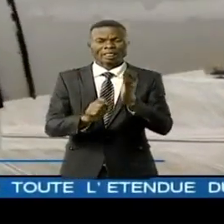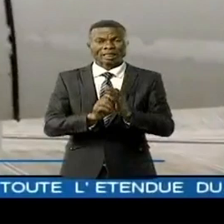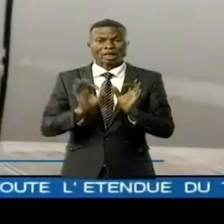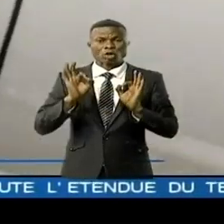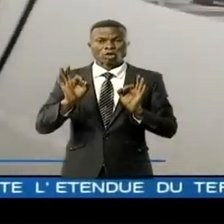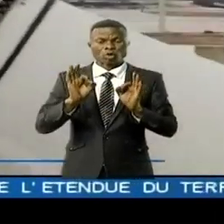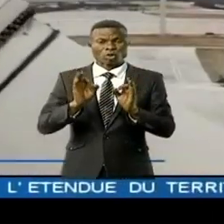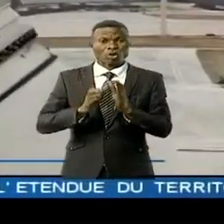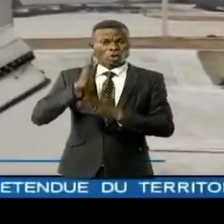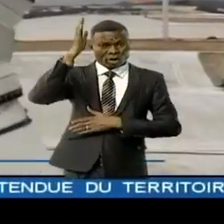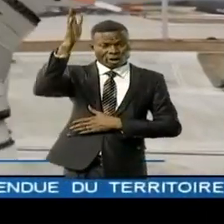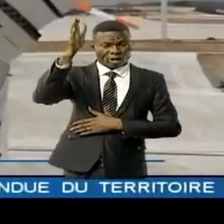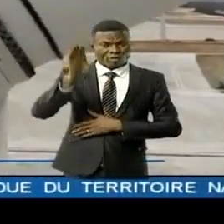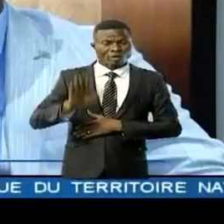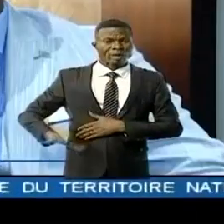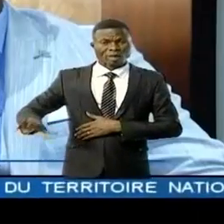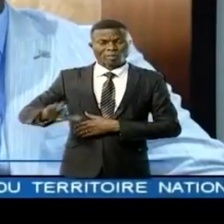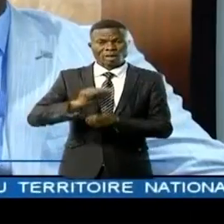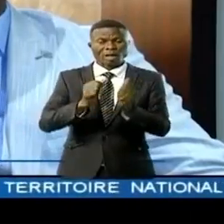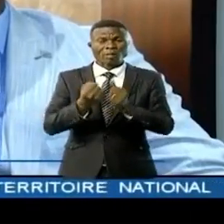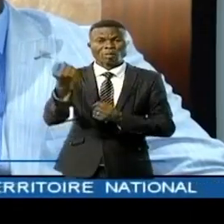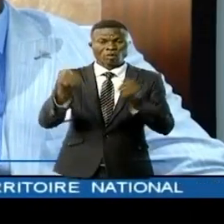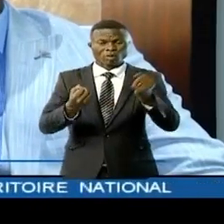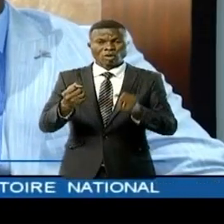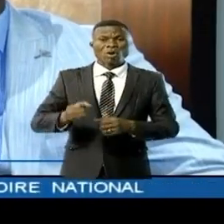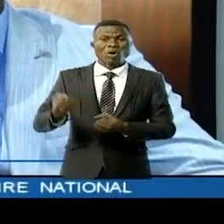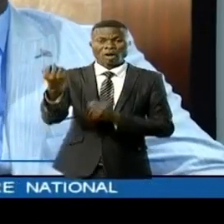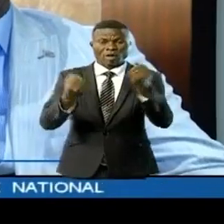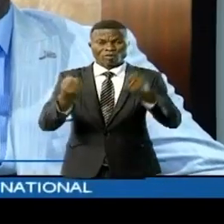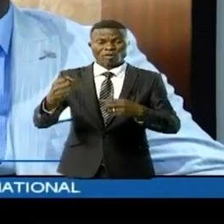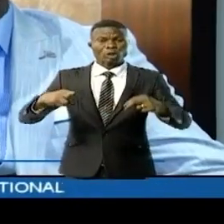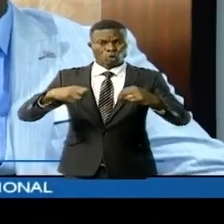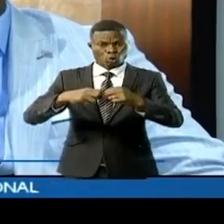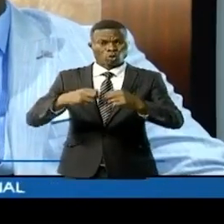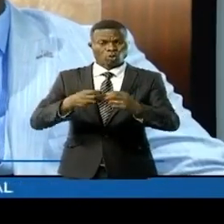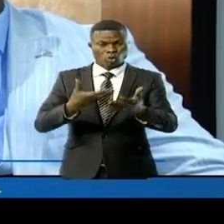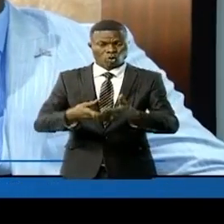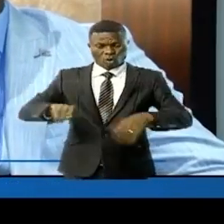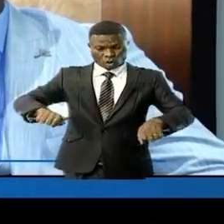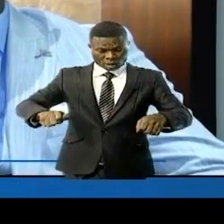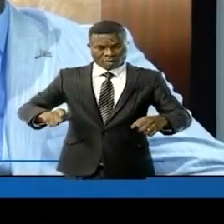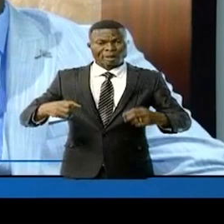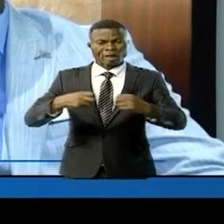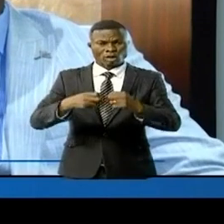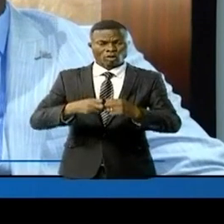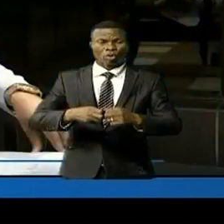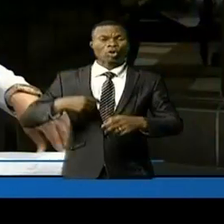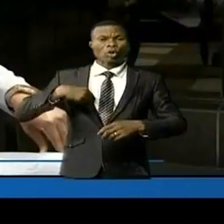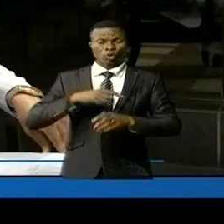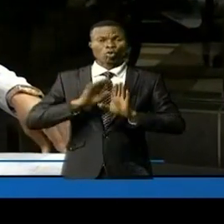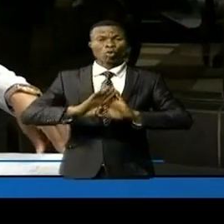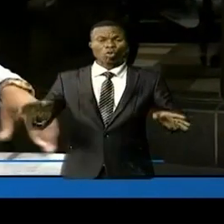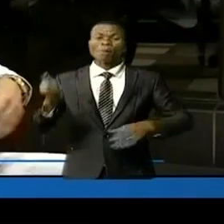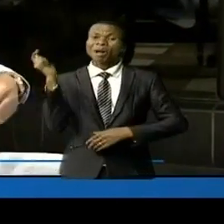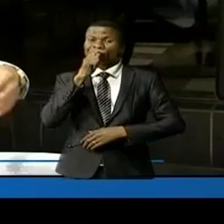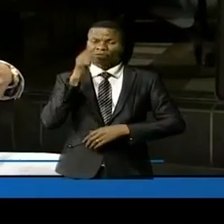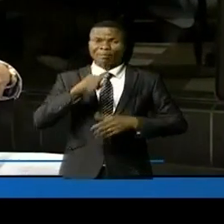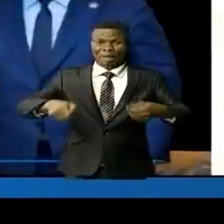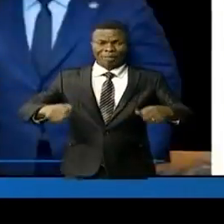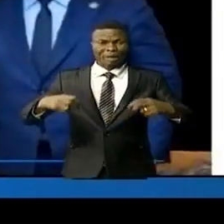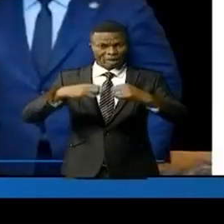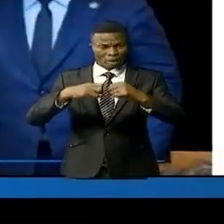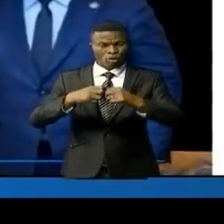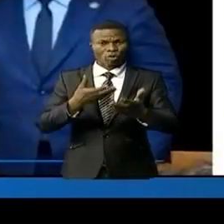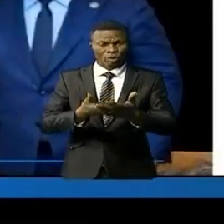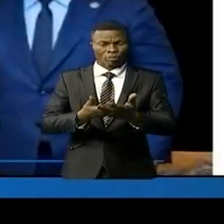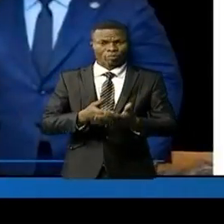le futur en matière automobile, c'est les voitures électriques. Et donc, il faut des batteries électriques. Or, nous, on a ces potentialités-là. Considérant